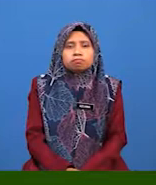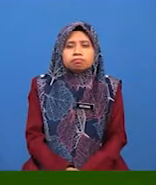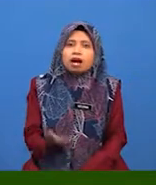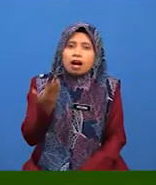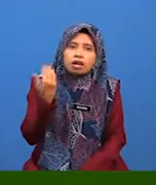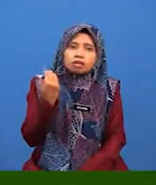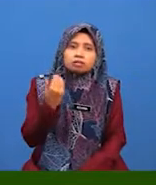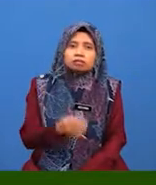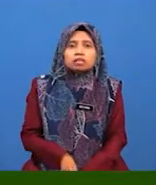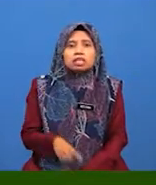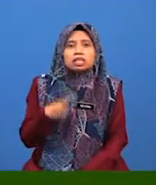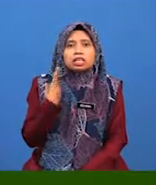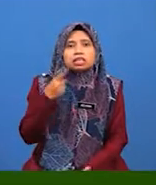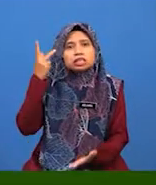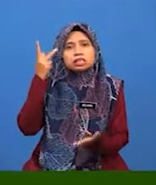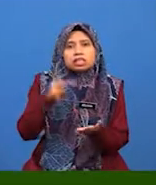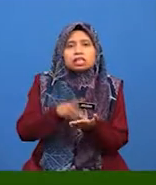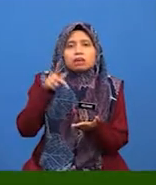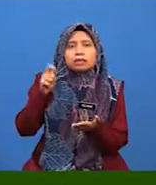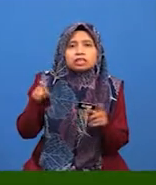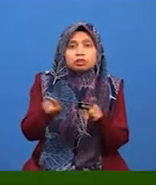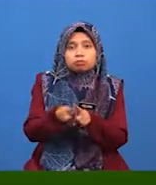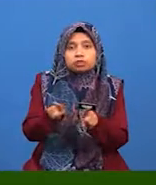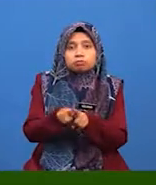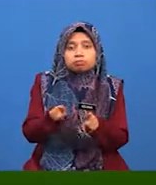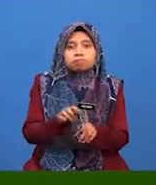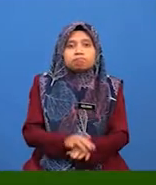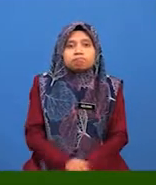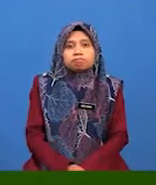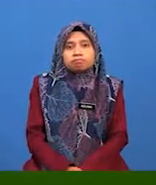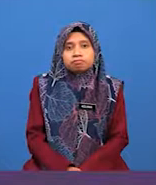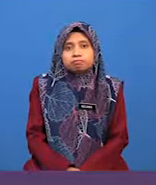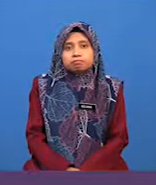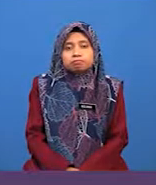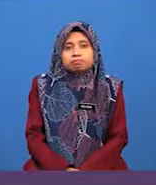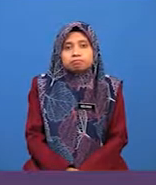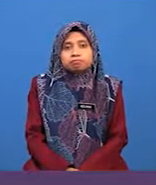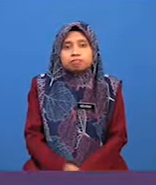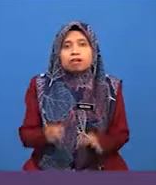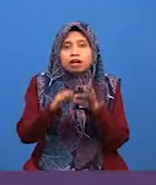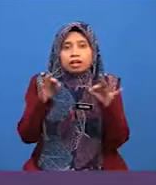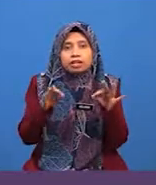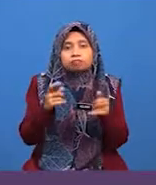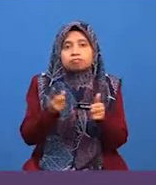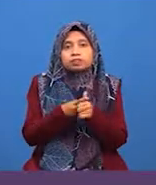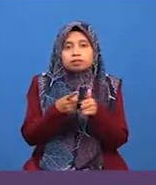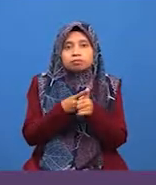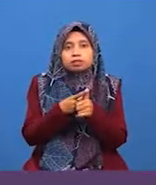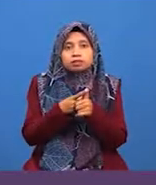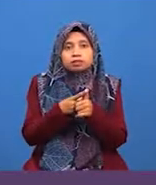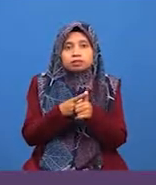Mari kita kenal pasti bersama-sama. ayat pertama.